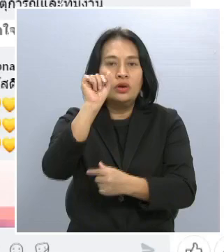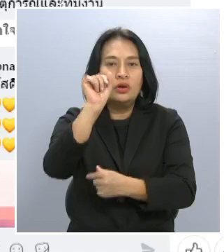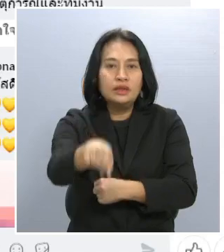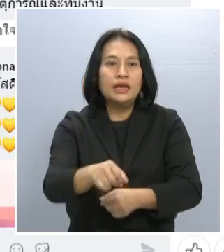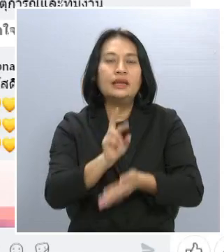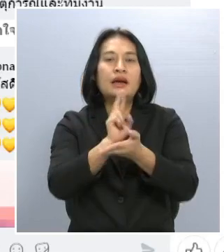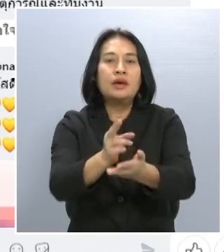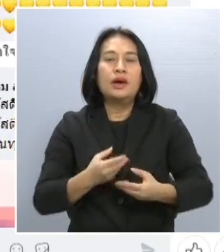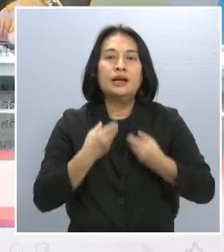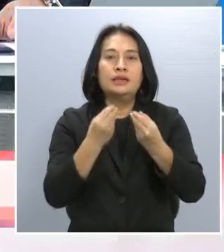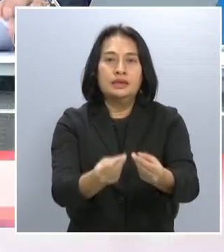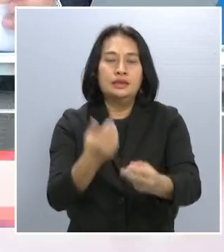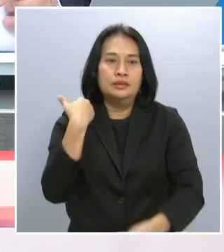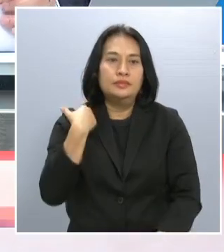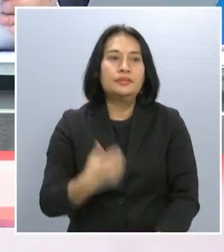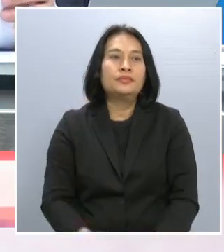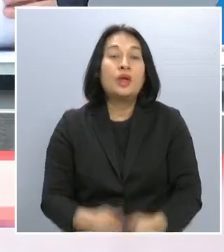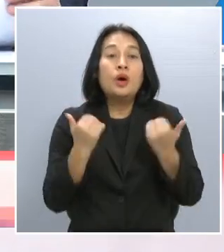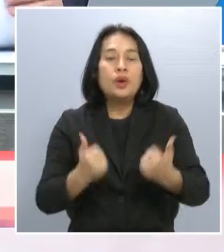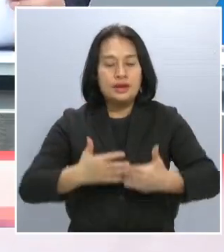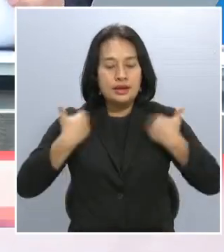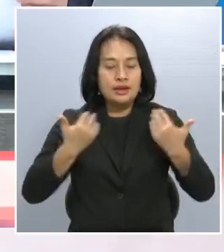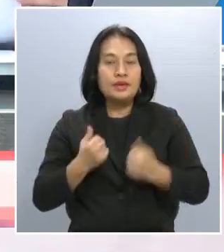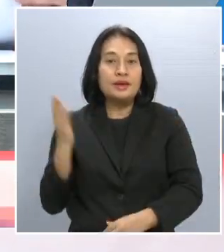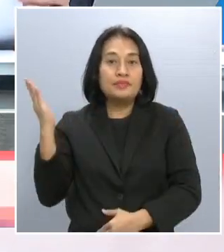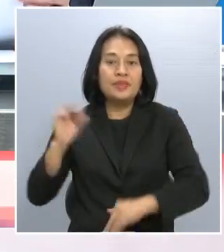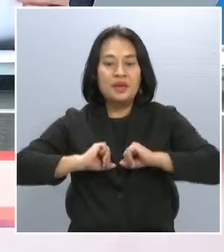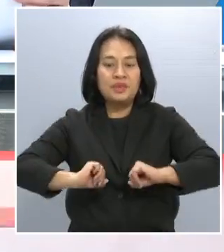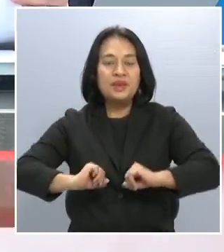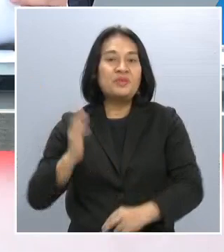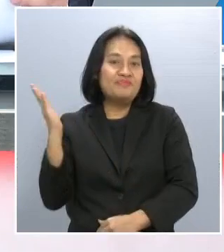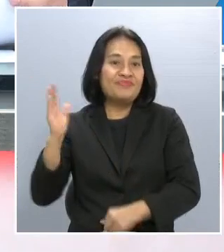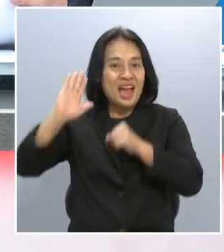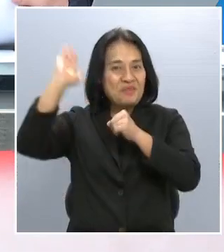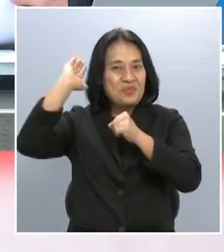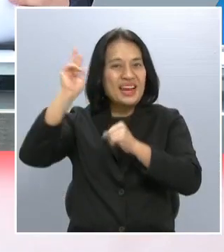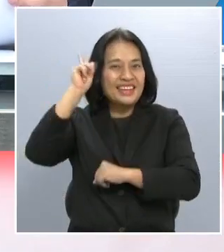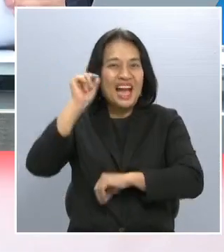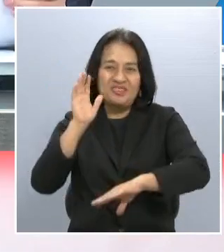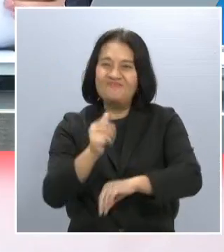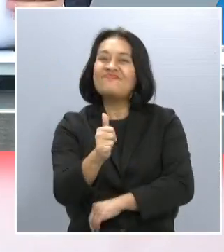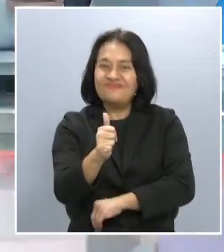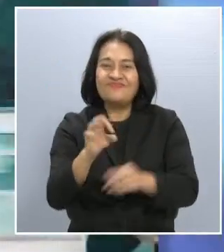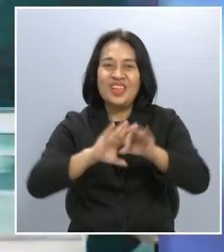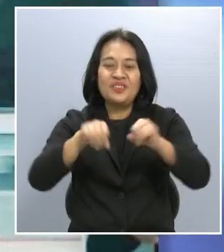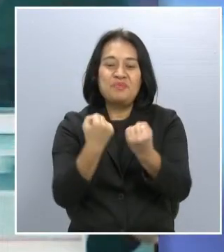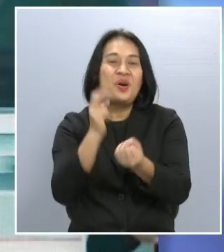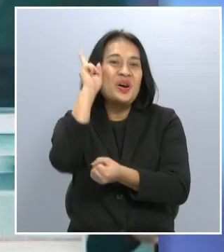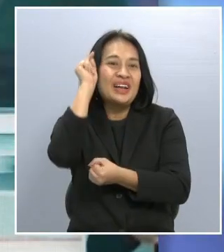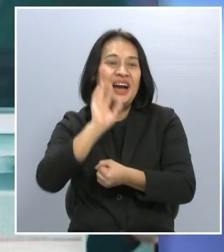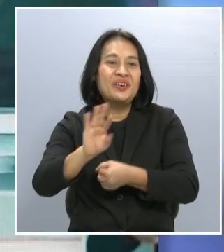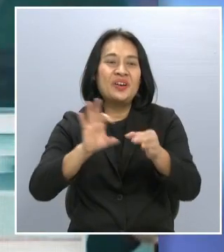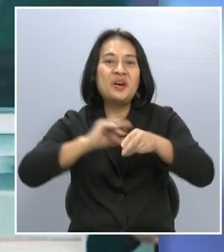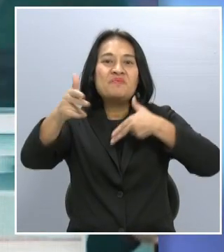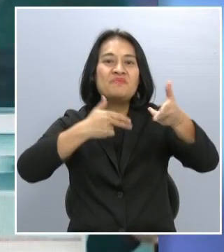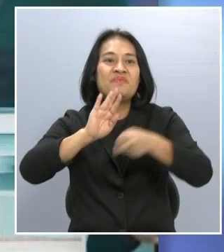เริ่มต้นวันนี้ค่ะต้องขอแสดงความยินดีกับพี่หนุ่มนะคะรางวัลผู้ประกาศข่าวดีเด่นค่ะจากสมาคมผู้สื่อข่าวและช่างภาพ